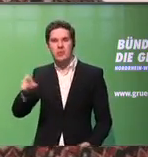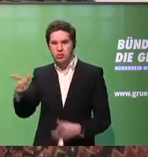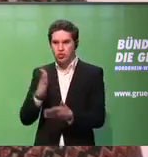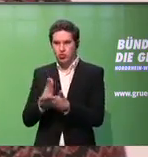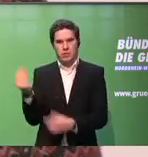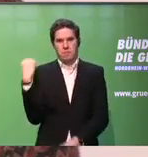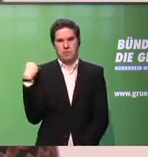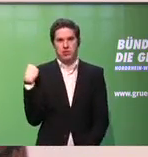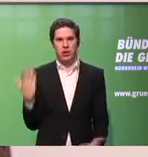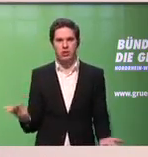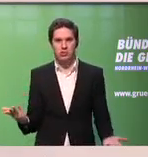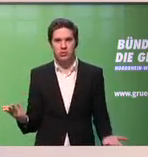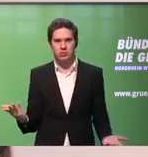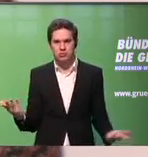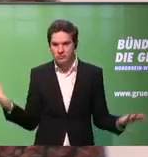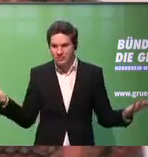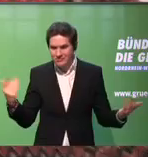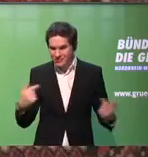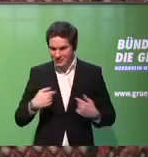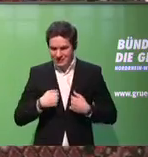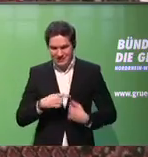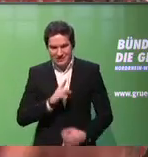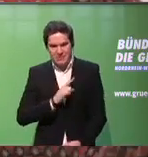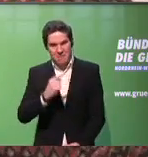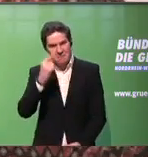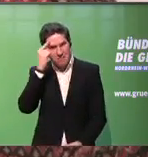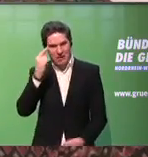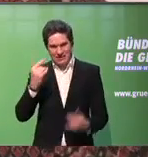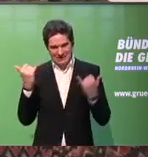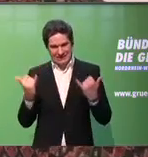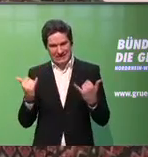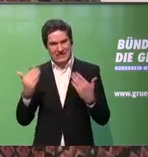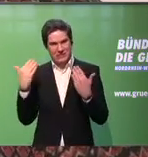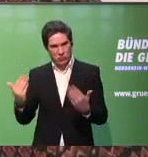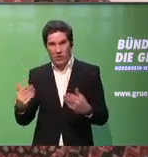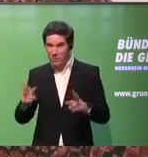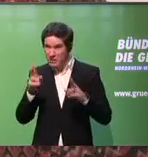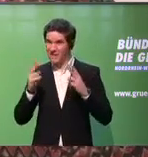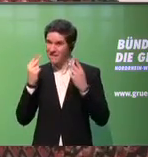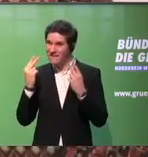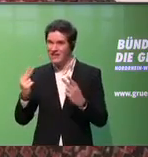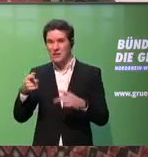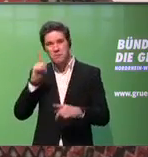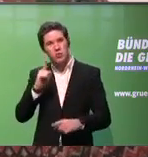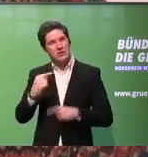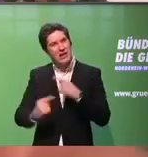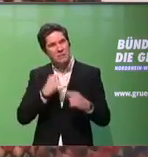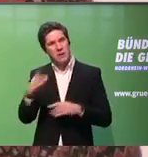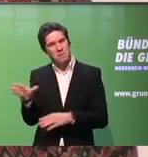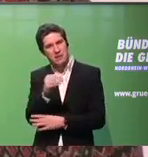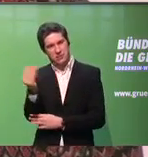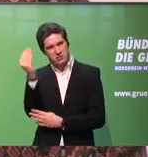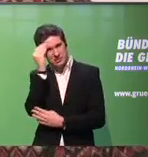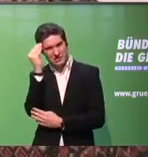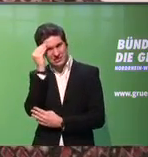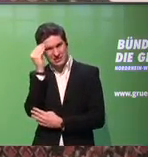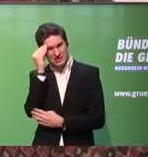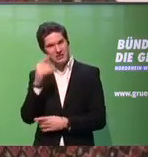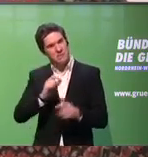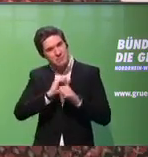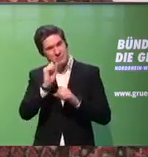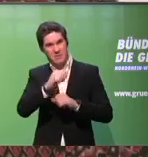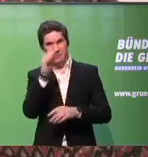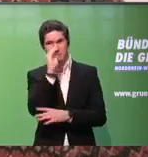Heide Rüde mit der Nase draufgestoßen, ich bin deshalb der Meinung, dass es richtig ist, immer wieder daran zu denken und daran auch anzuknüpfen, dass